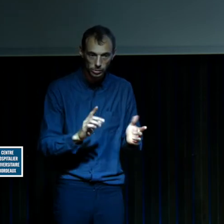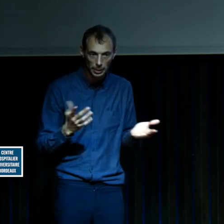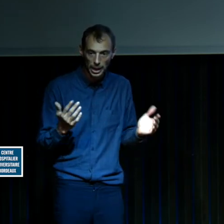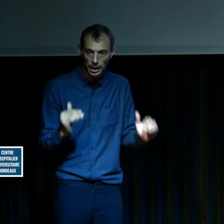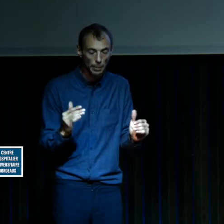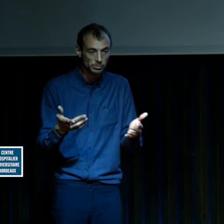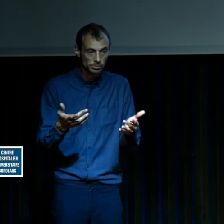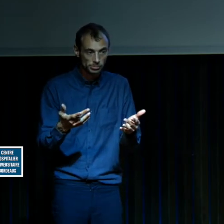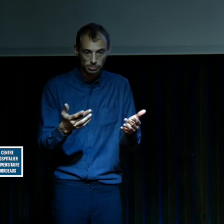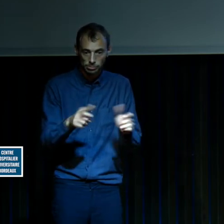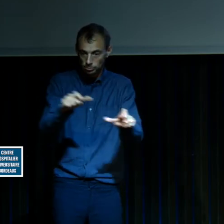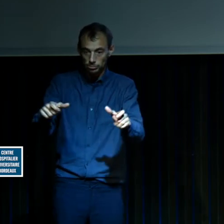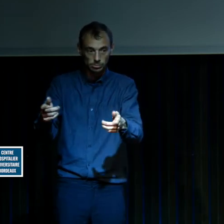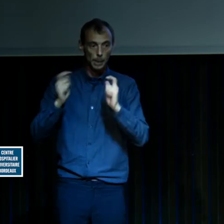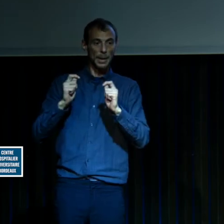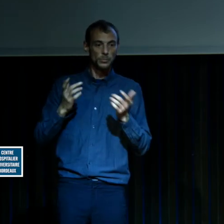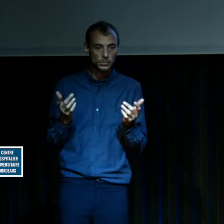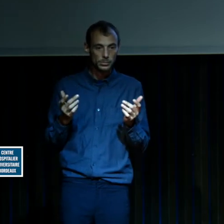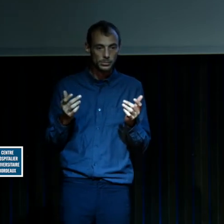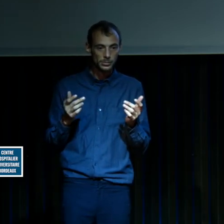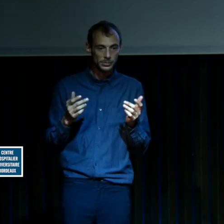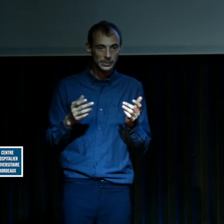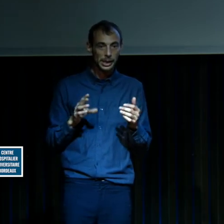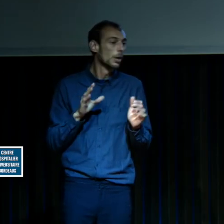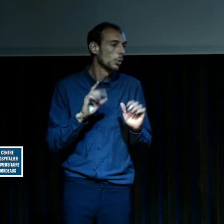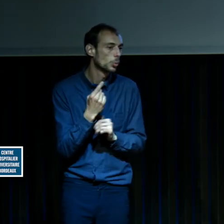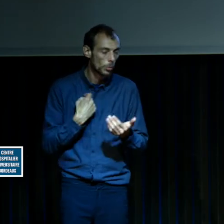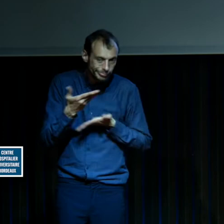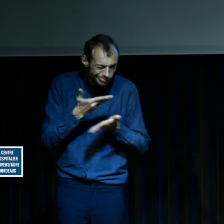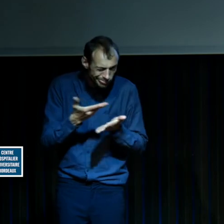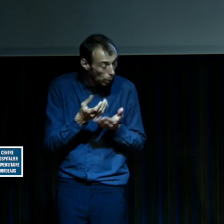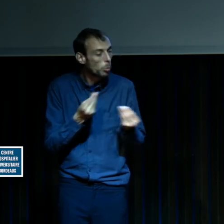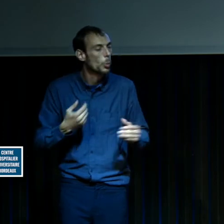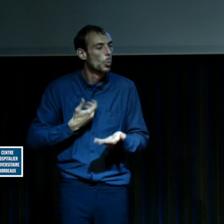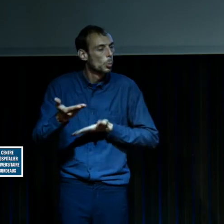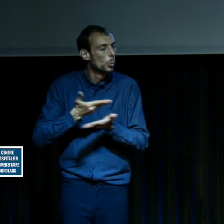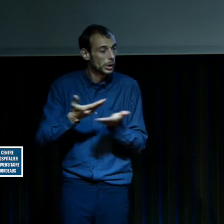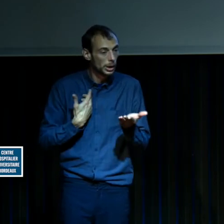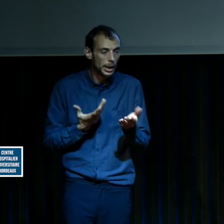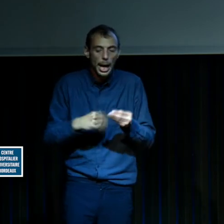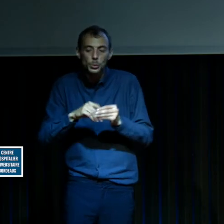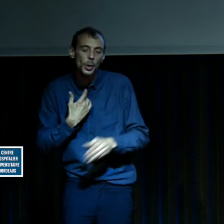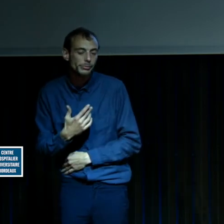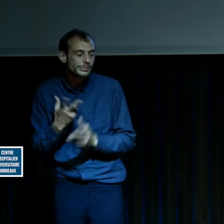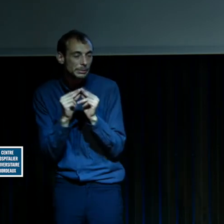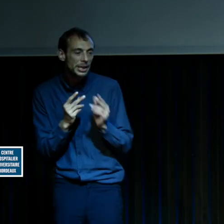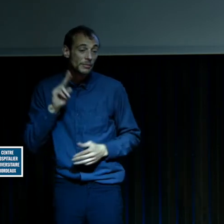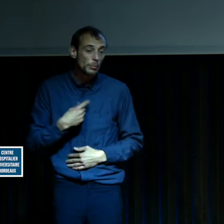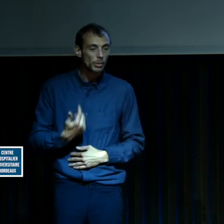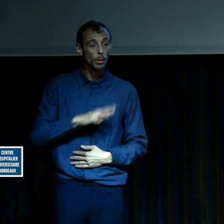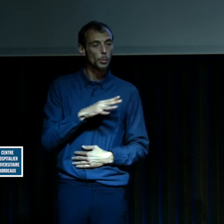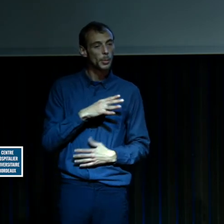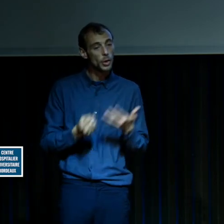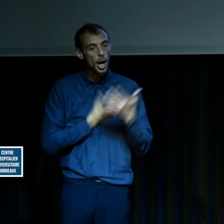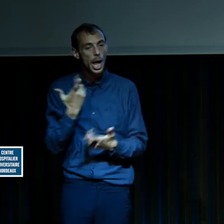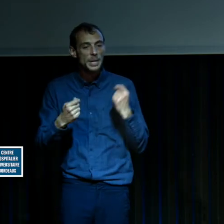confié cette mission. Donc, je discute beaucoup avec eux, en précisant toujours que moi, je suis professeur d'art plastique, que je ne suis pas médecin. Donc, vous